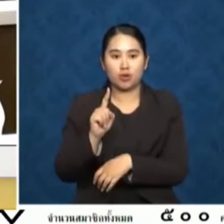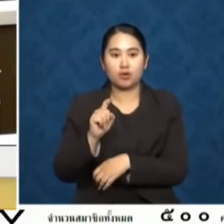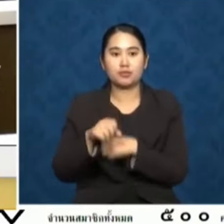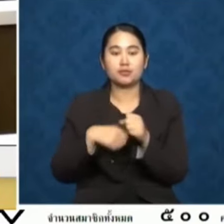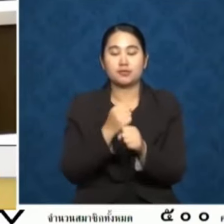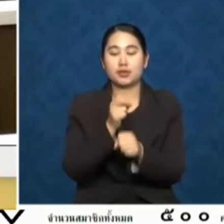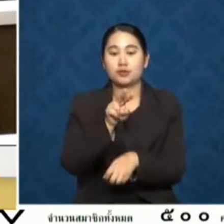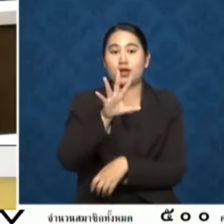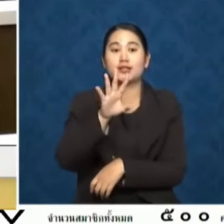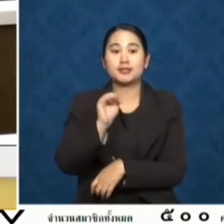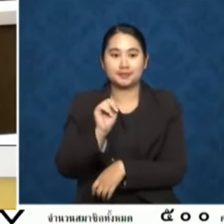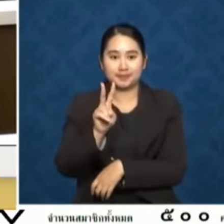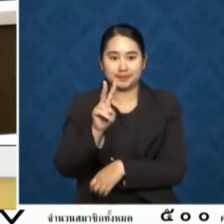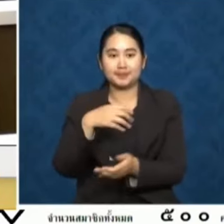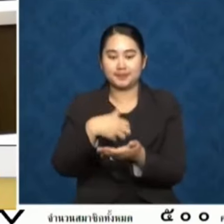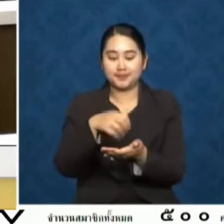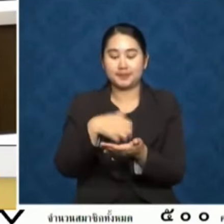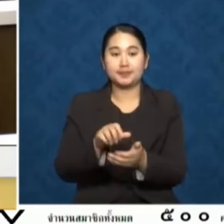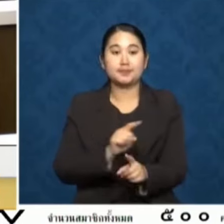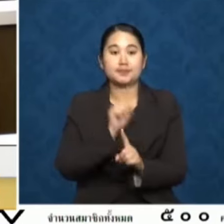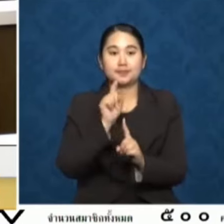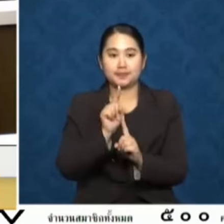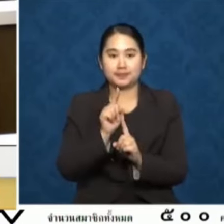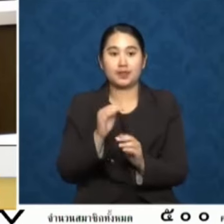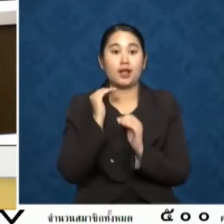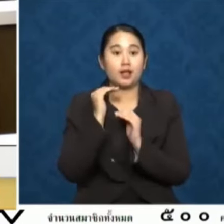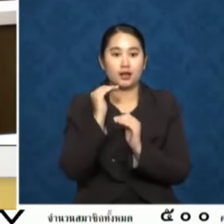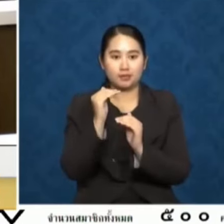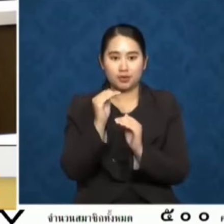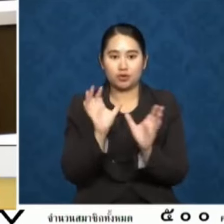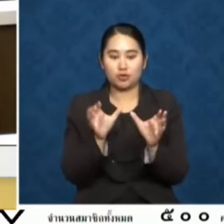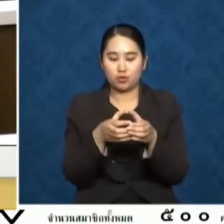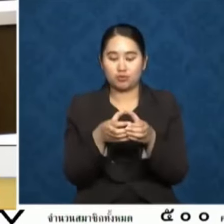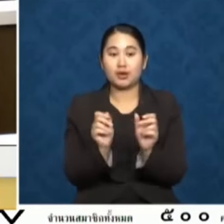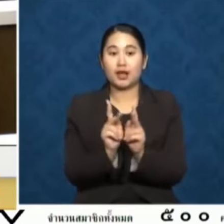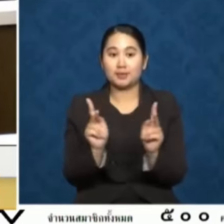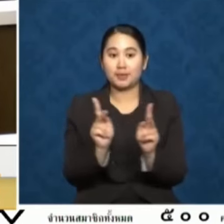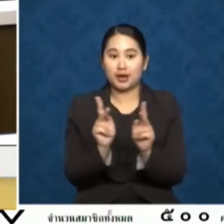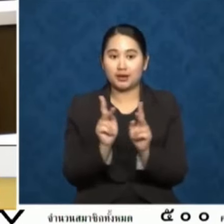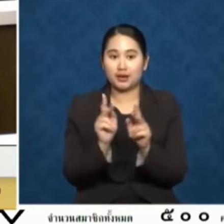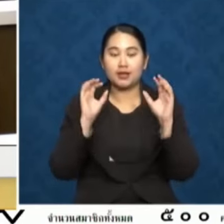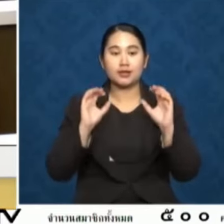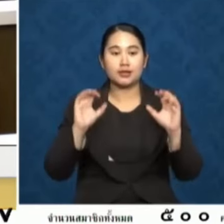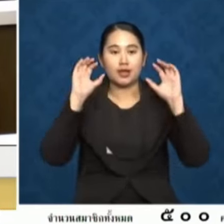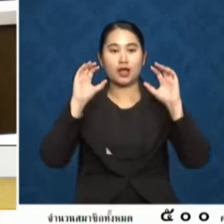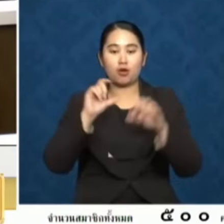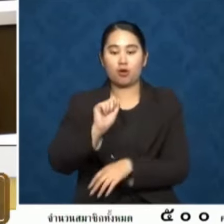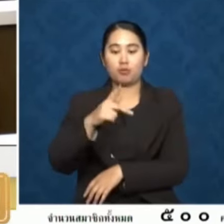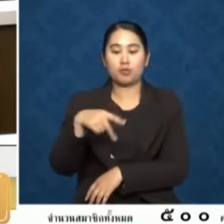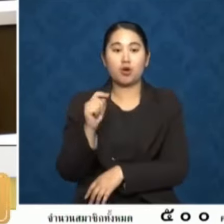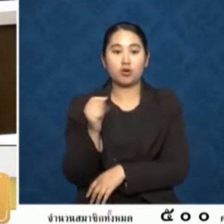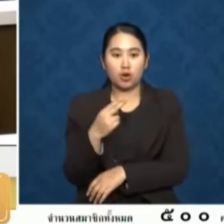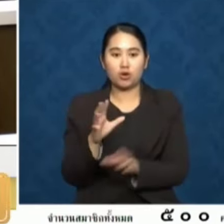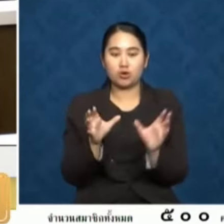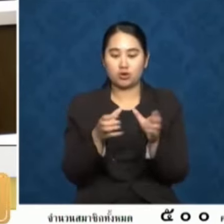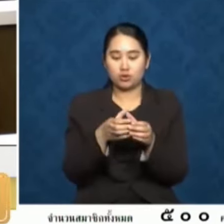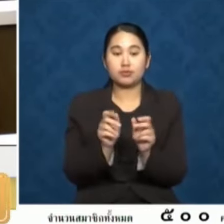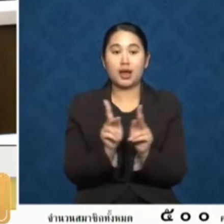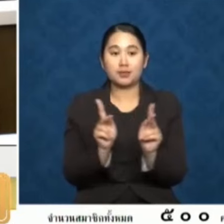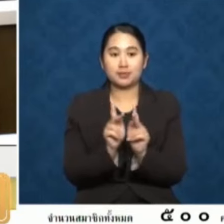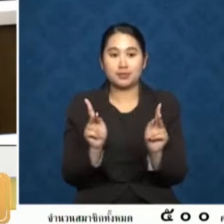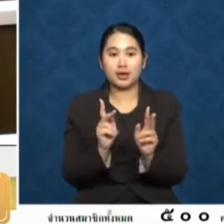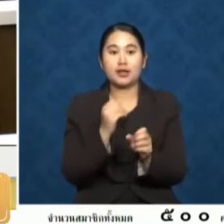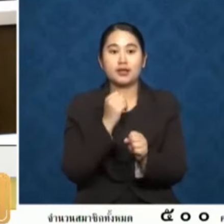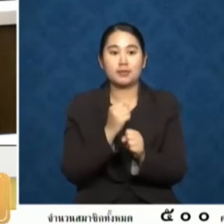2542ดังต่อไปนี้ 1. กำหนดให้คณะกรรมการข้าราชการองค์การบริหารส่วนจังหวัดและกรรมการ